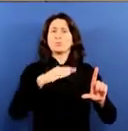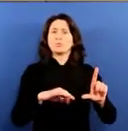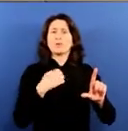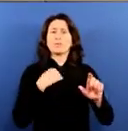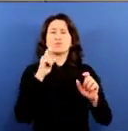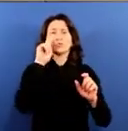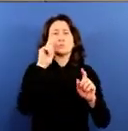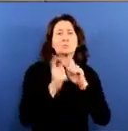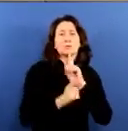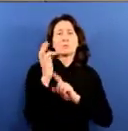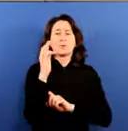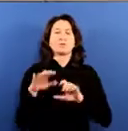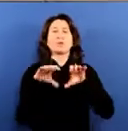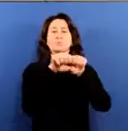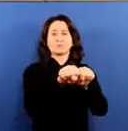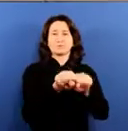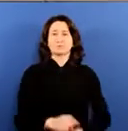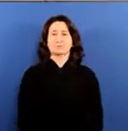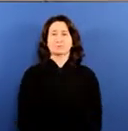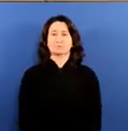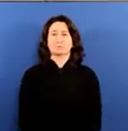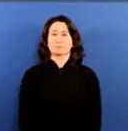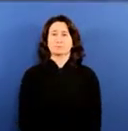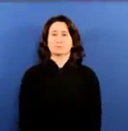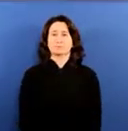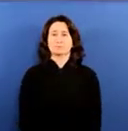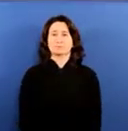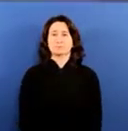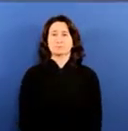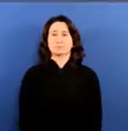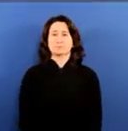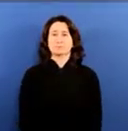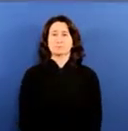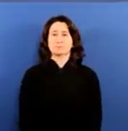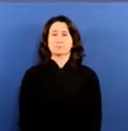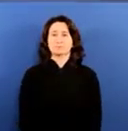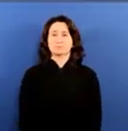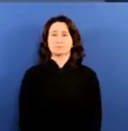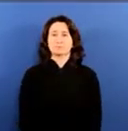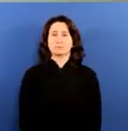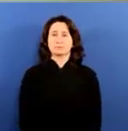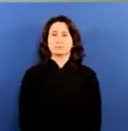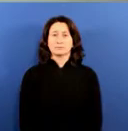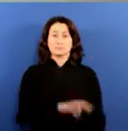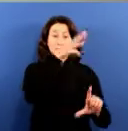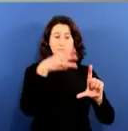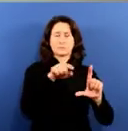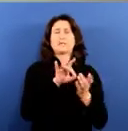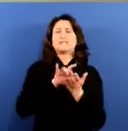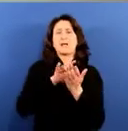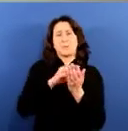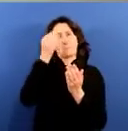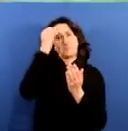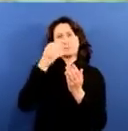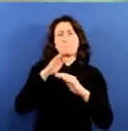eta merkaturatzaileek sortutako produktu turistikoak online erreserbatu ahal izateko. Sistema honen bidez, hotelak,